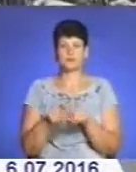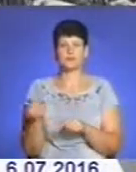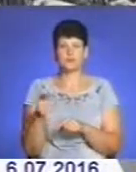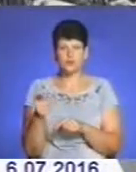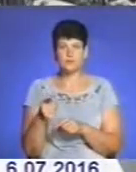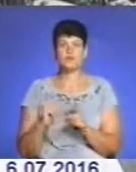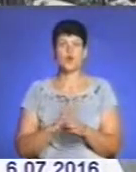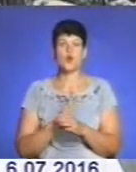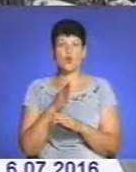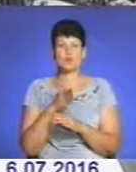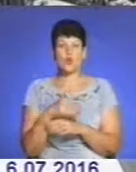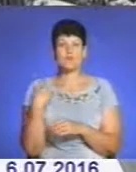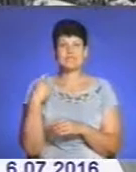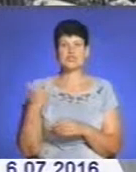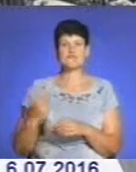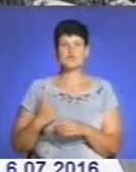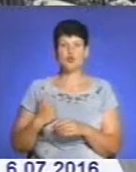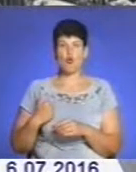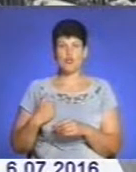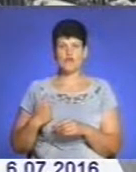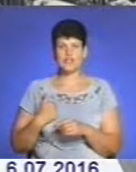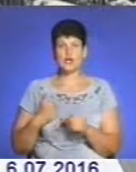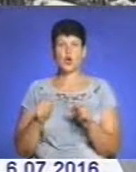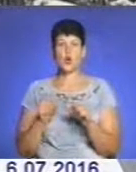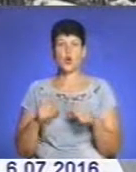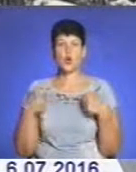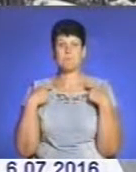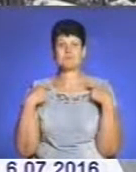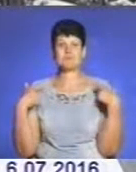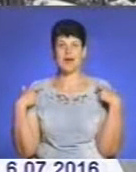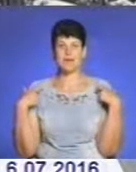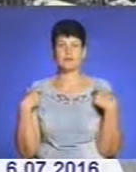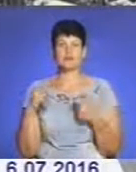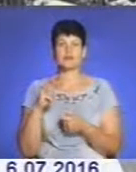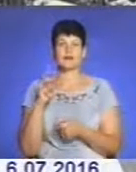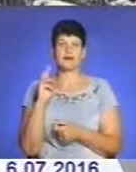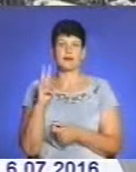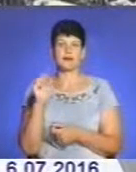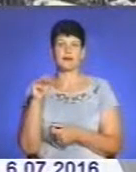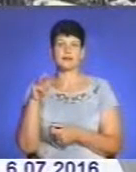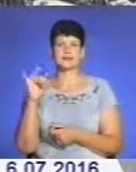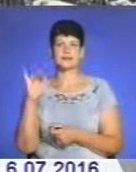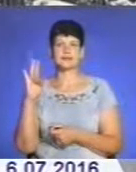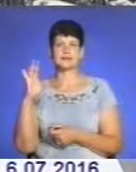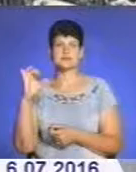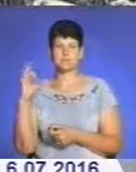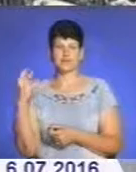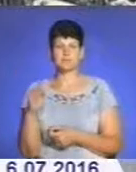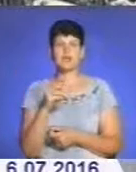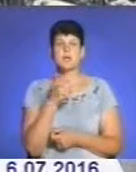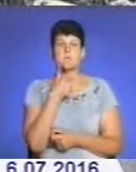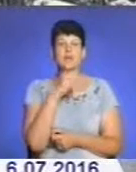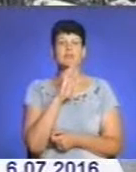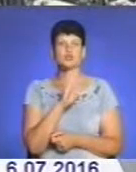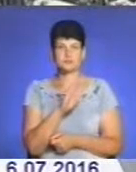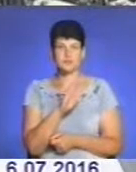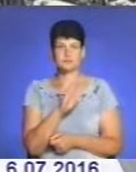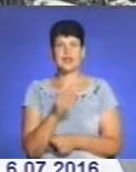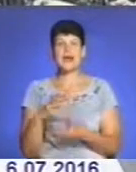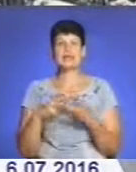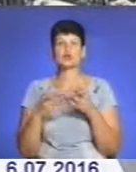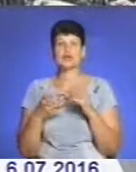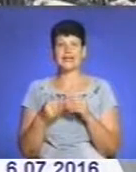нашої студії це обласний військовий комісар, полковник Володимир Катинський. Вітаю. Вітаю всіх. Отож, пане Володимире, результати призову на